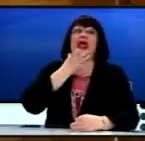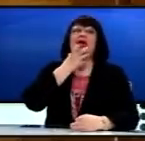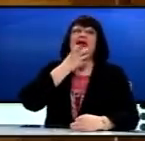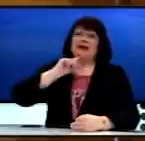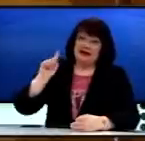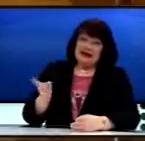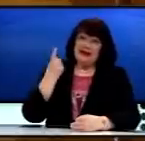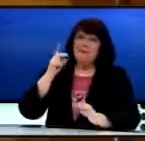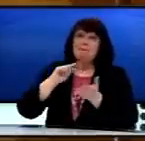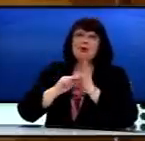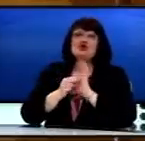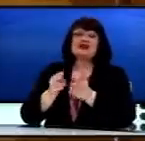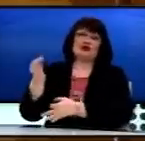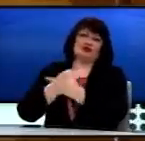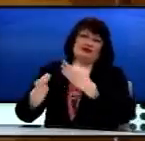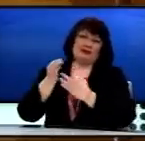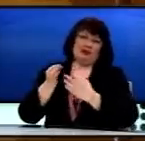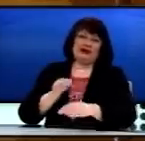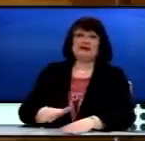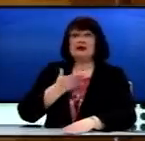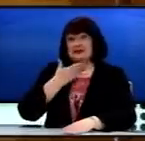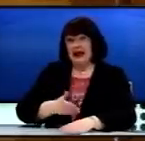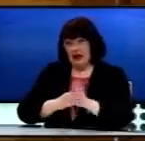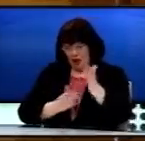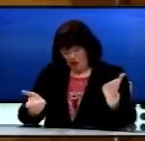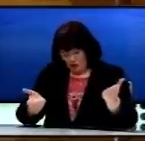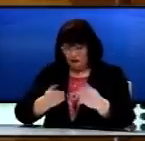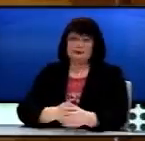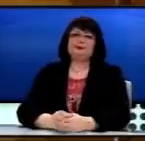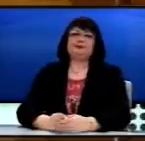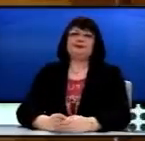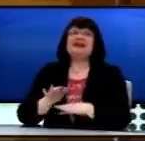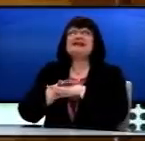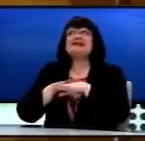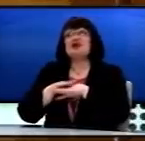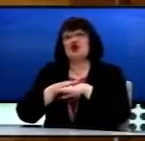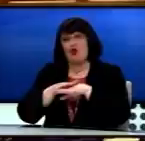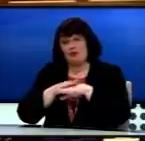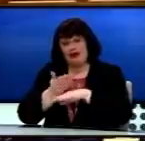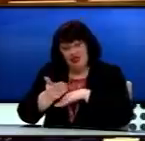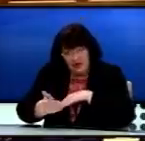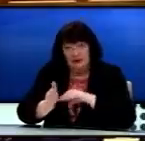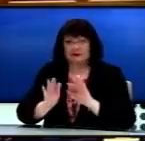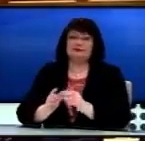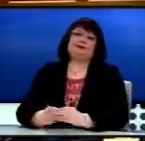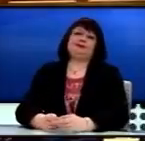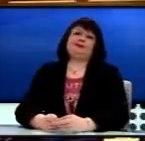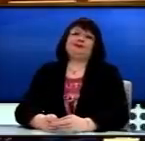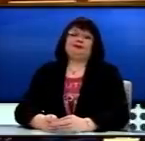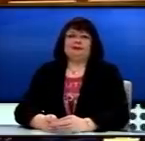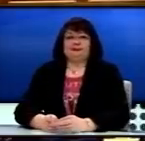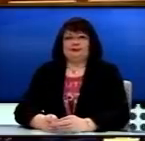είστε πολύ πιο προσεκτικός. Κλείνω, κύριε Πρόεδρε, και ζητώ συγγνώμη